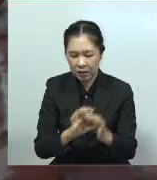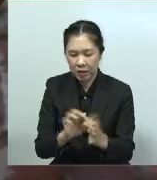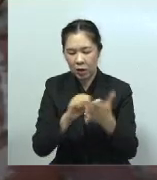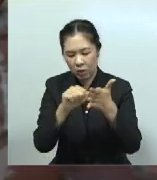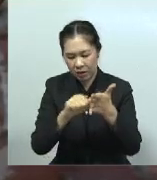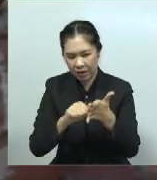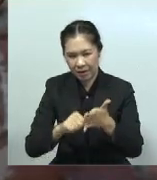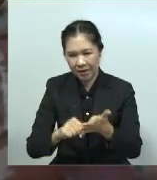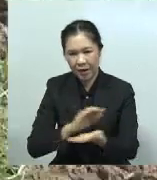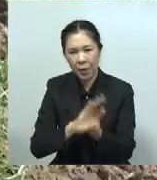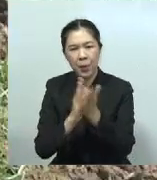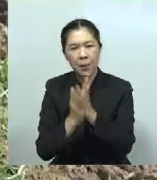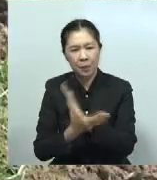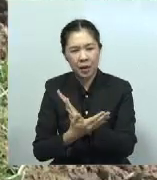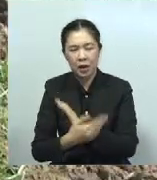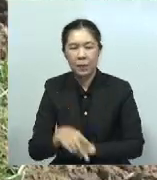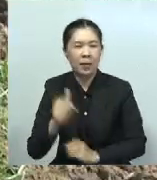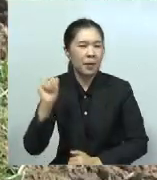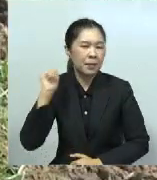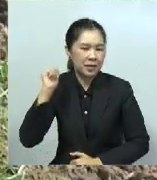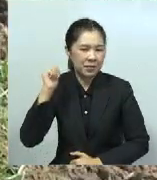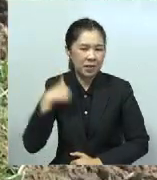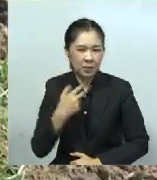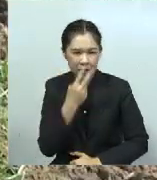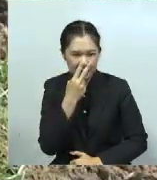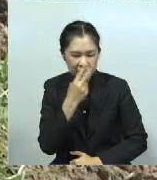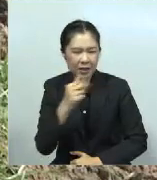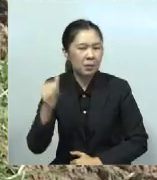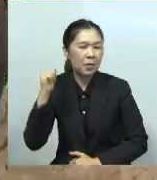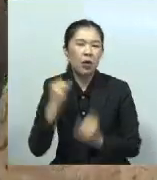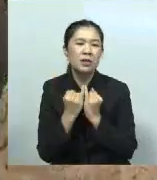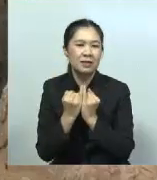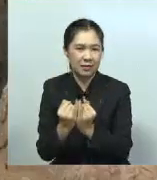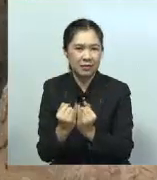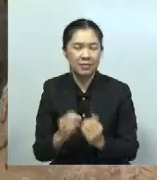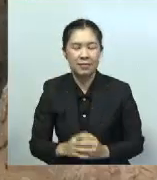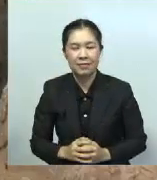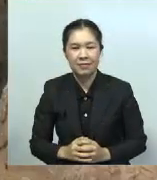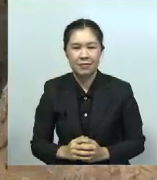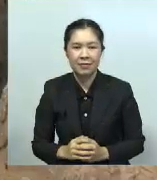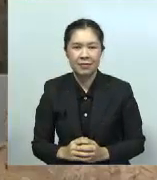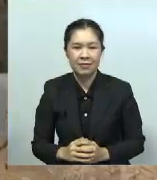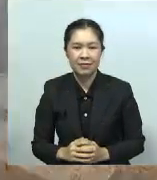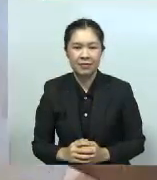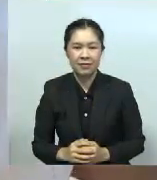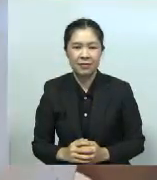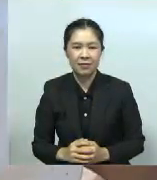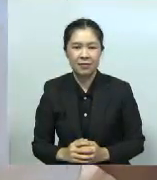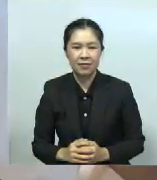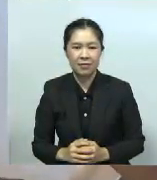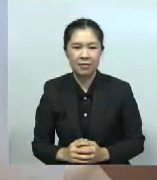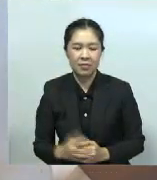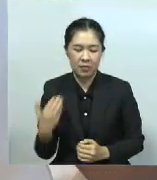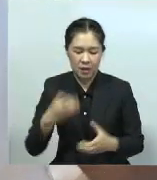แก้ไขให้เป็นแบบเดิมตามที่ชาวบ้านนั้นเคยเห็นแล้วก็คุ้นเคยค่ะ มันก็มีหั